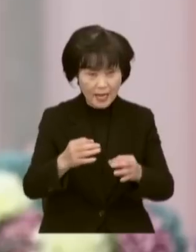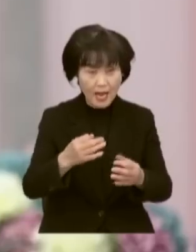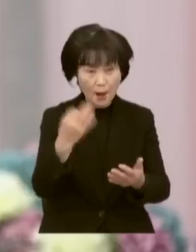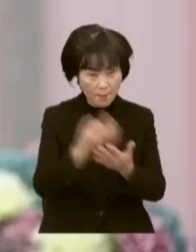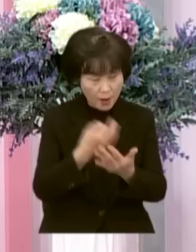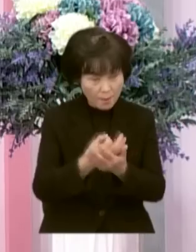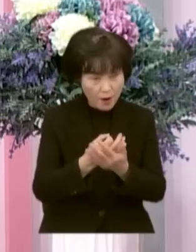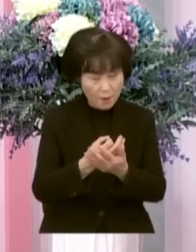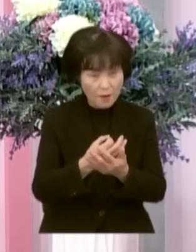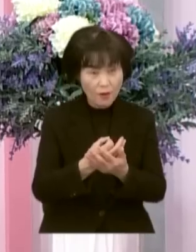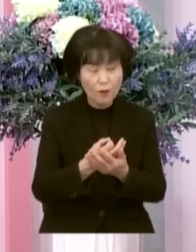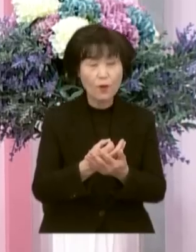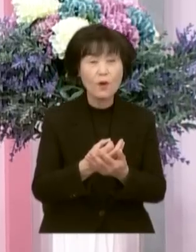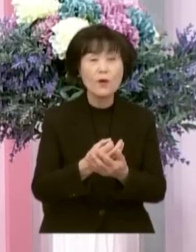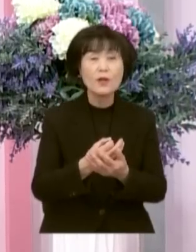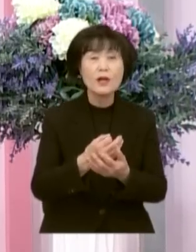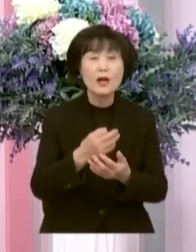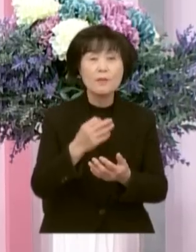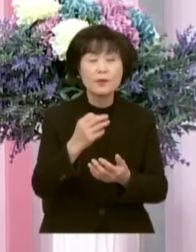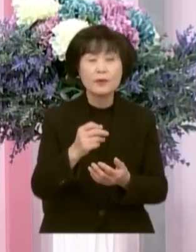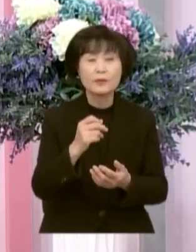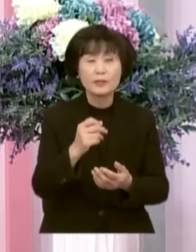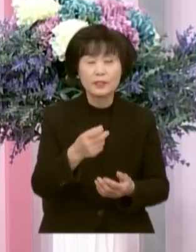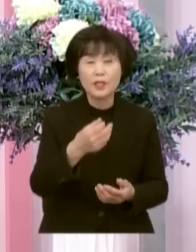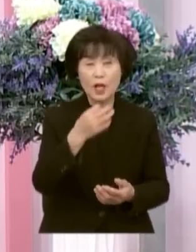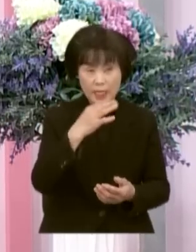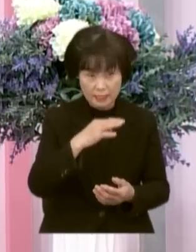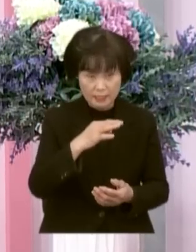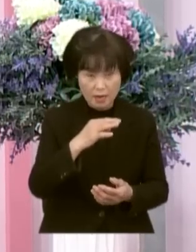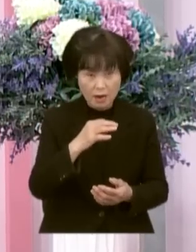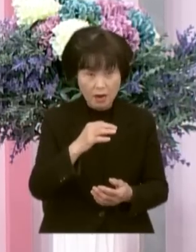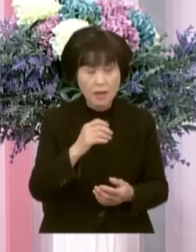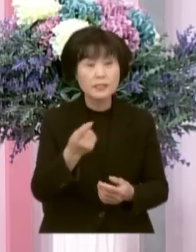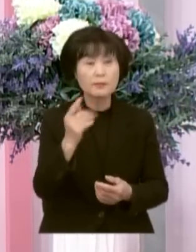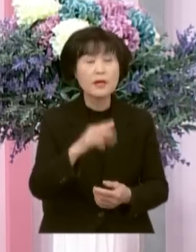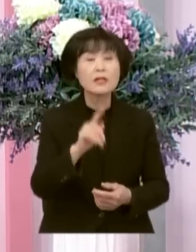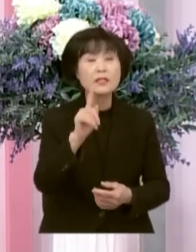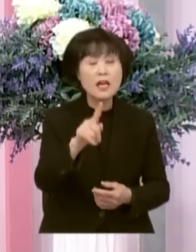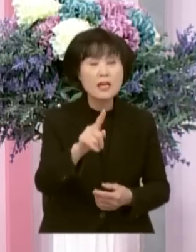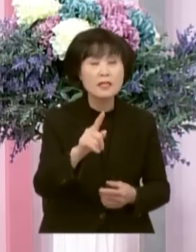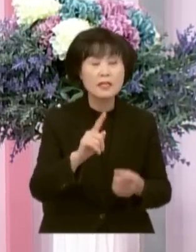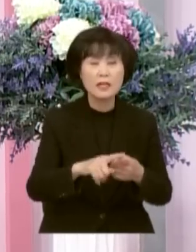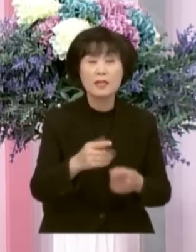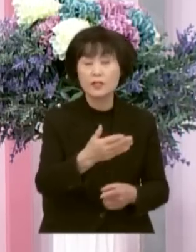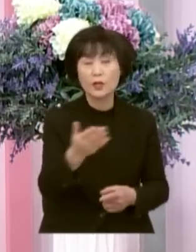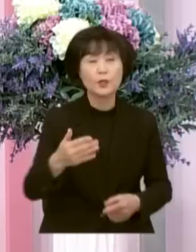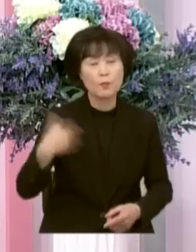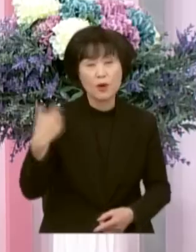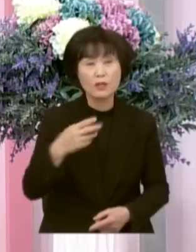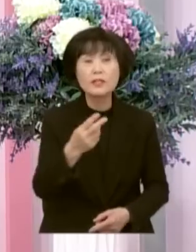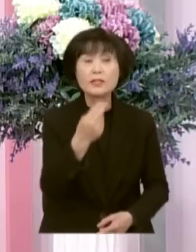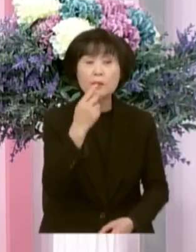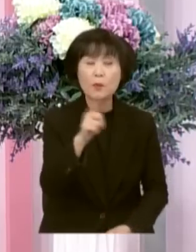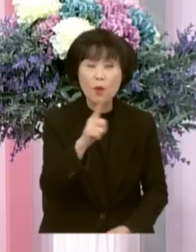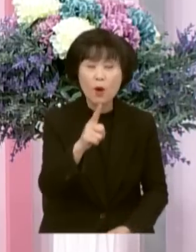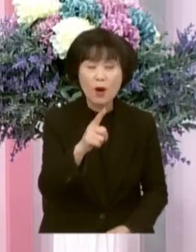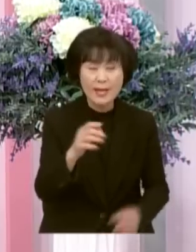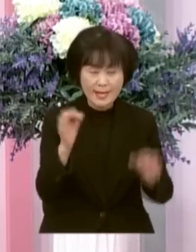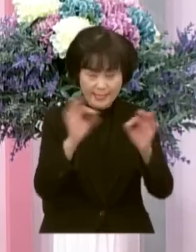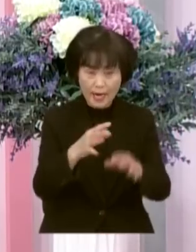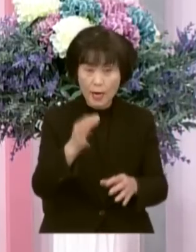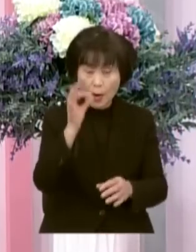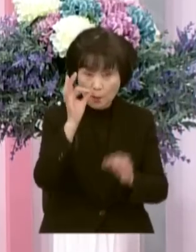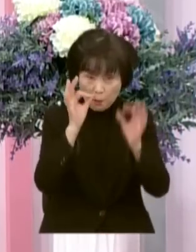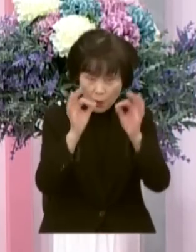자들아 내일 일을 너희가 알지 못하는 도다. 그렇지. 너희 생명이 무엇이냐. 예. 너희는 잠깐 보이다가